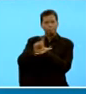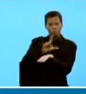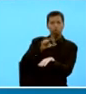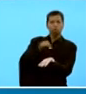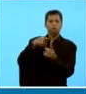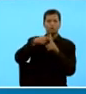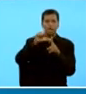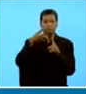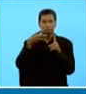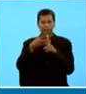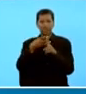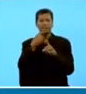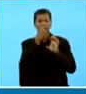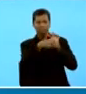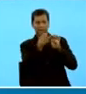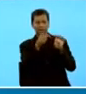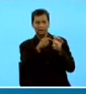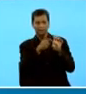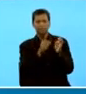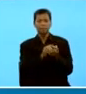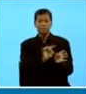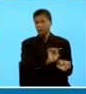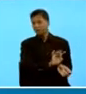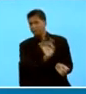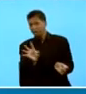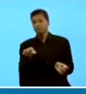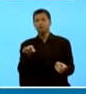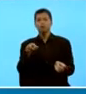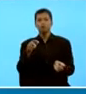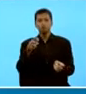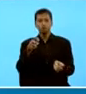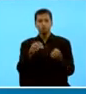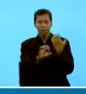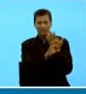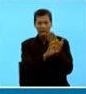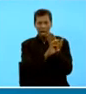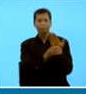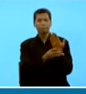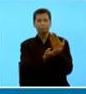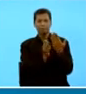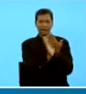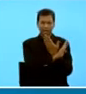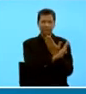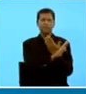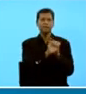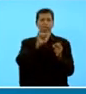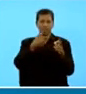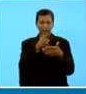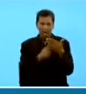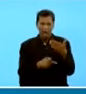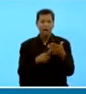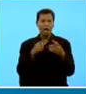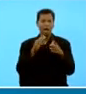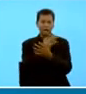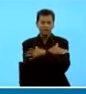melaporkan terjadinya kejadian luar biasa difteri, antara lain berada di kawasan Sumatera Barat, Jawa